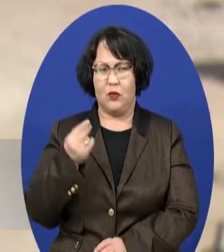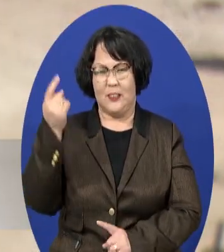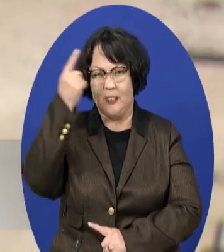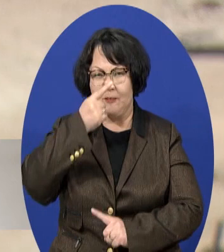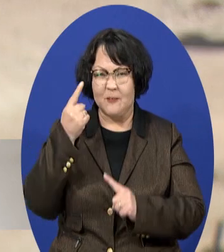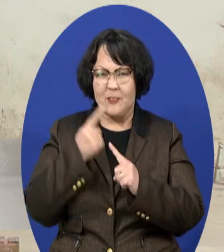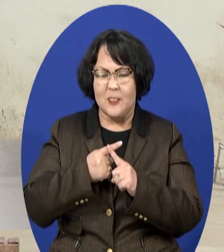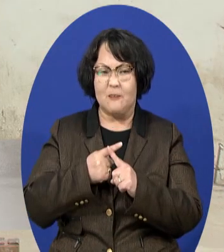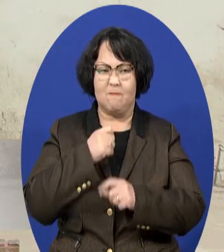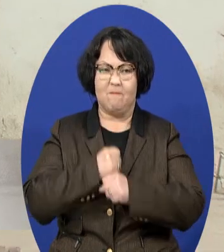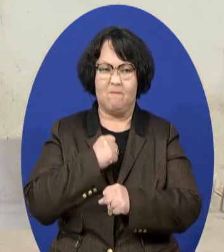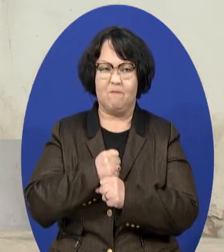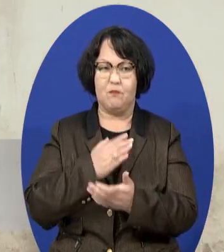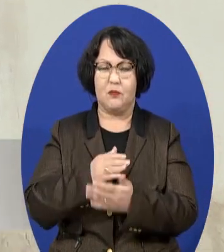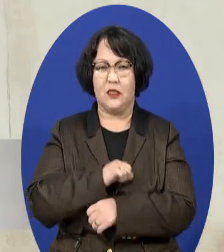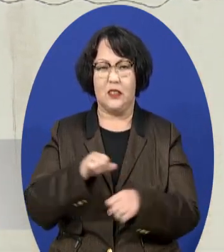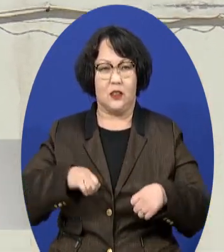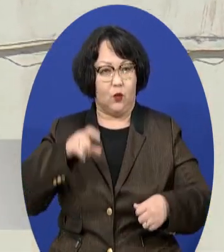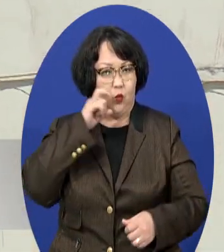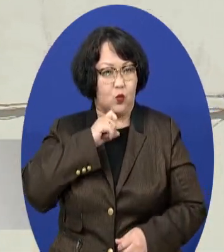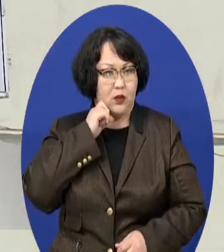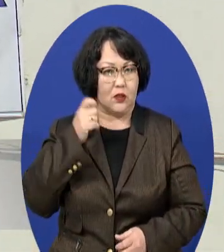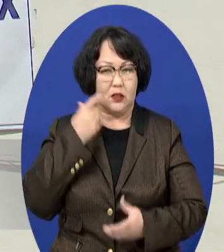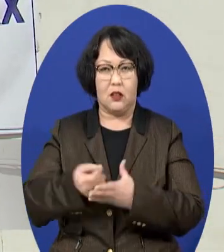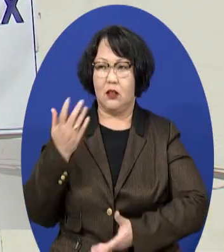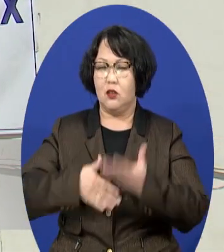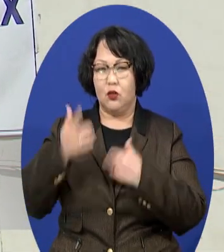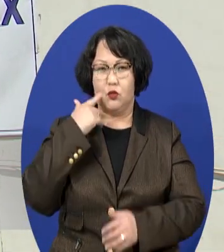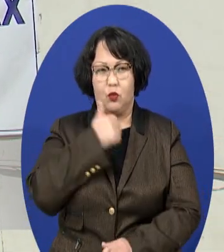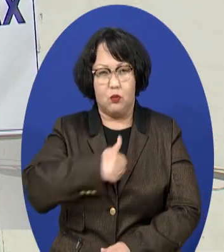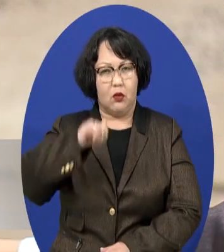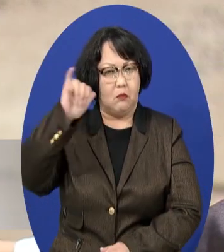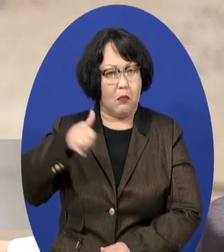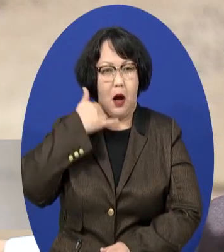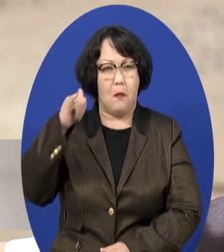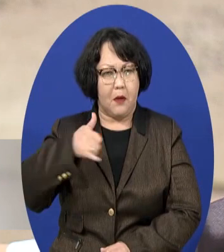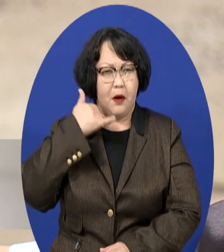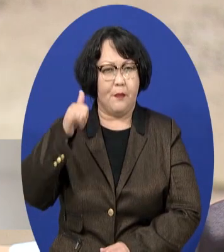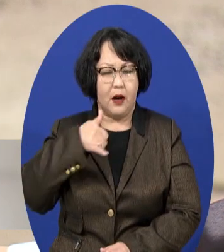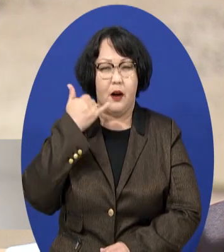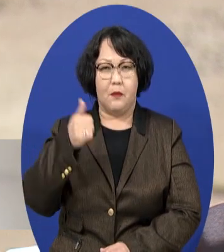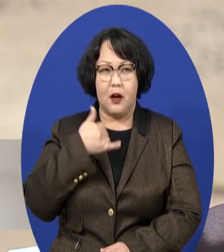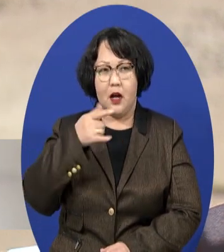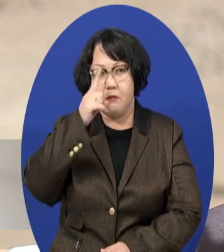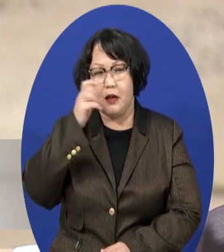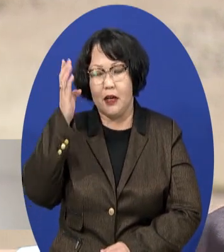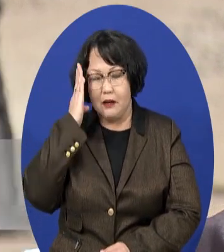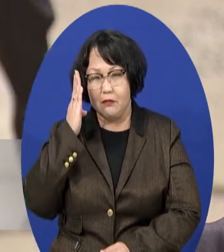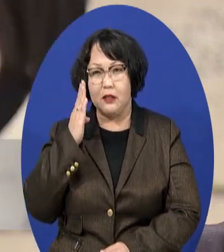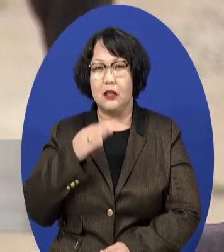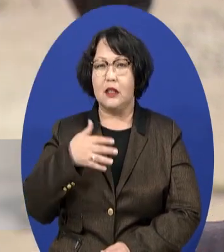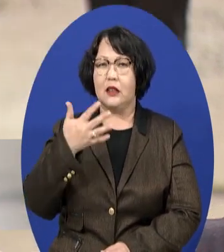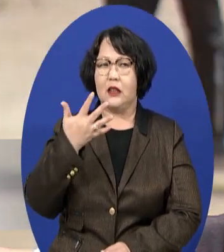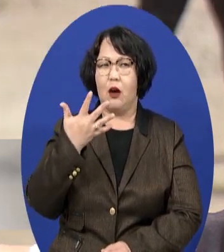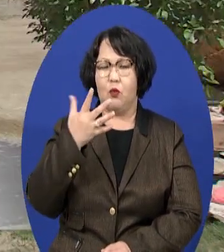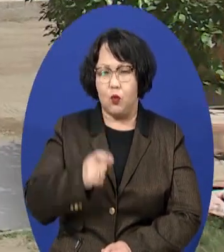төвчээр зааж ажиллаж байна. За иргэдийн хүсэлт бол маш их ирж байгаа. Өдөржин шүнжин утас дуурастай. Тэгэл хойноос нэг хүн хөдөлөөж, 5 хүн хөдөлөөж гэр